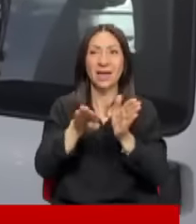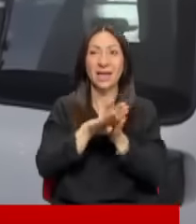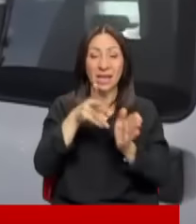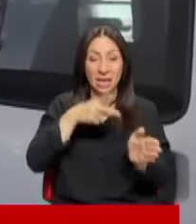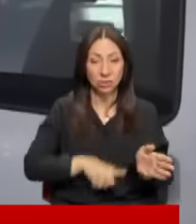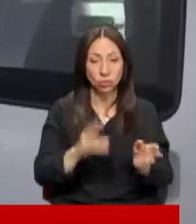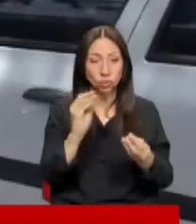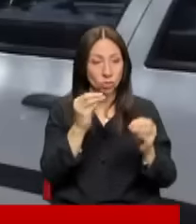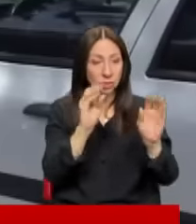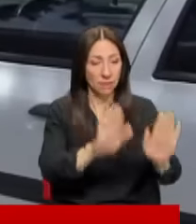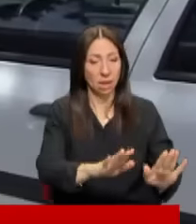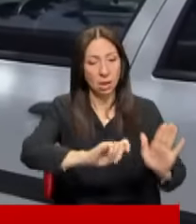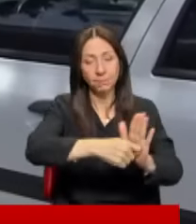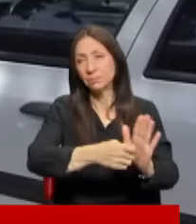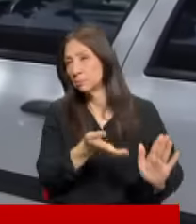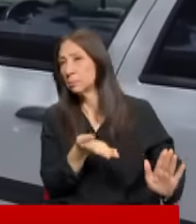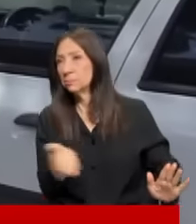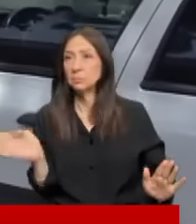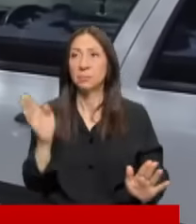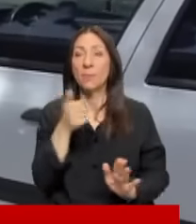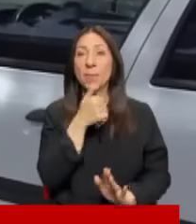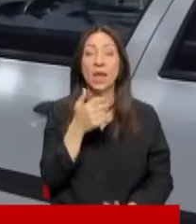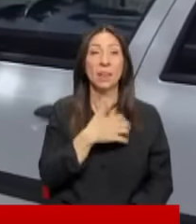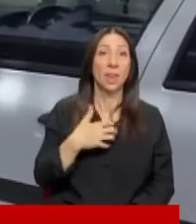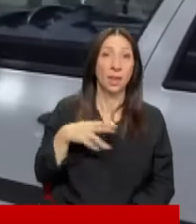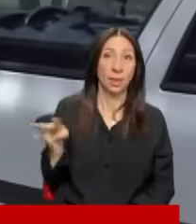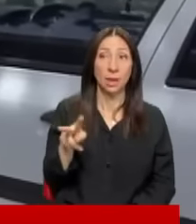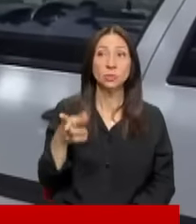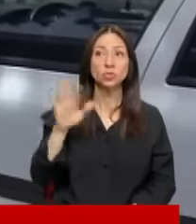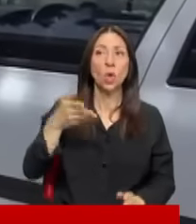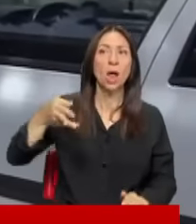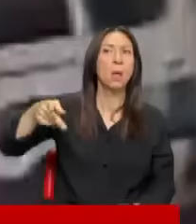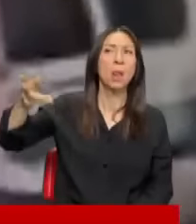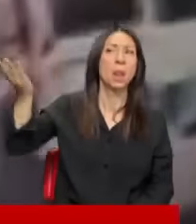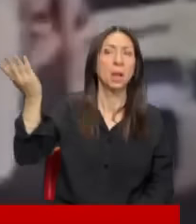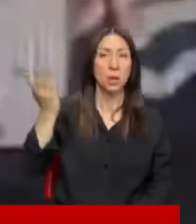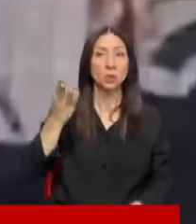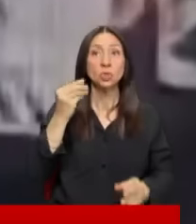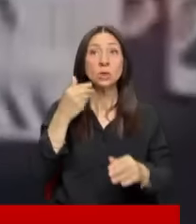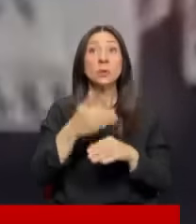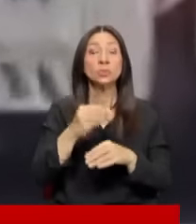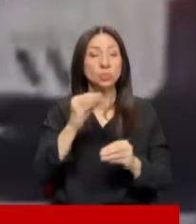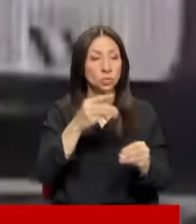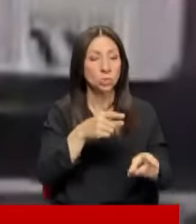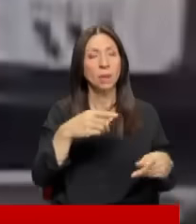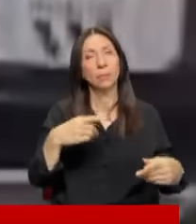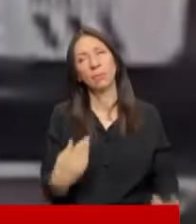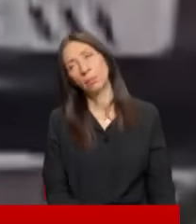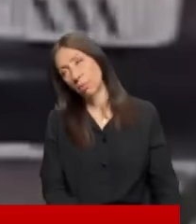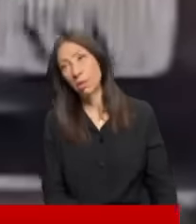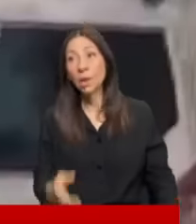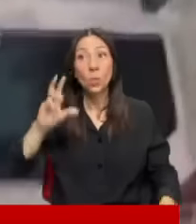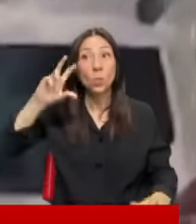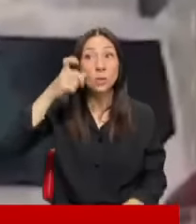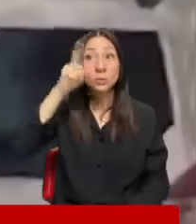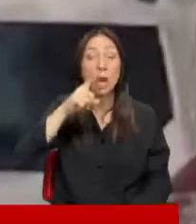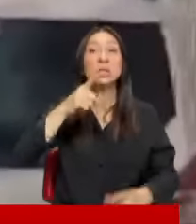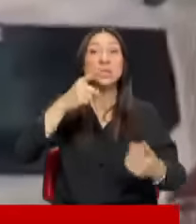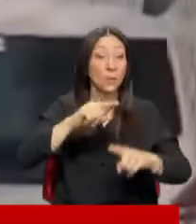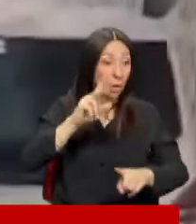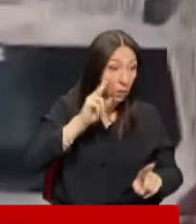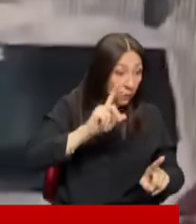ikiz çocuklarını kilitledi anne KM ve baba SM. Sonra uzaklaştılar. Çok geçmeden çocuklar baygınlık geçirdi.